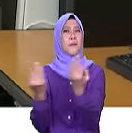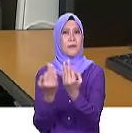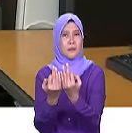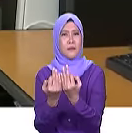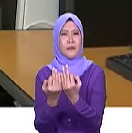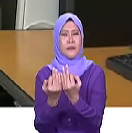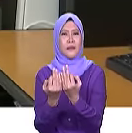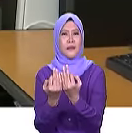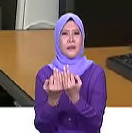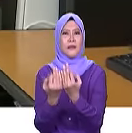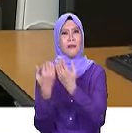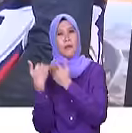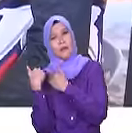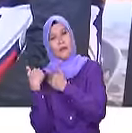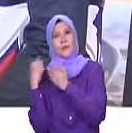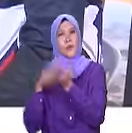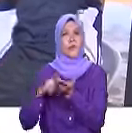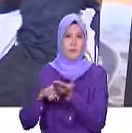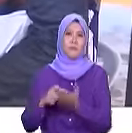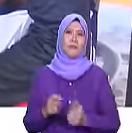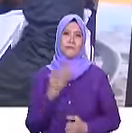ini menanggungnya.